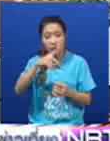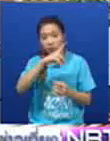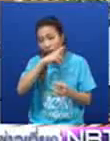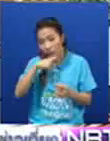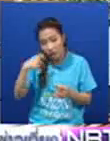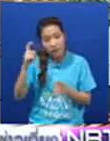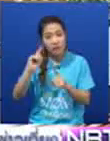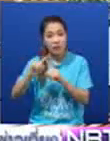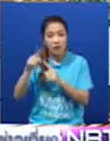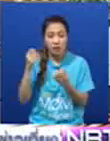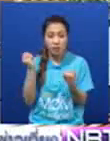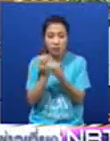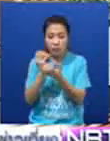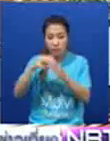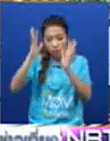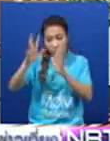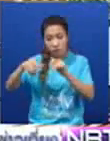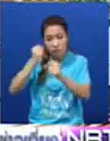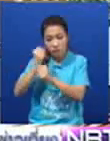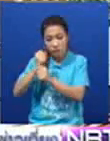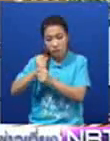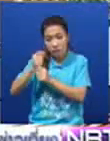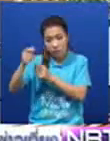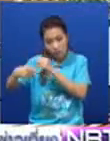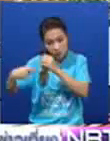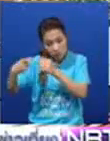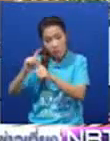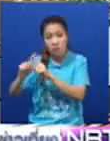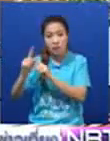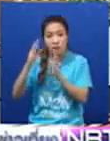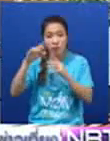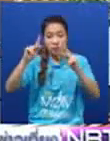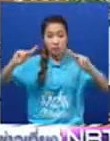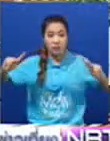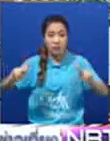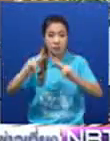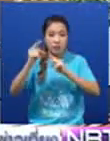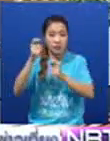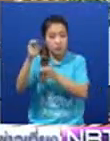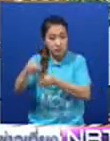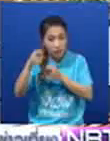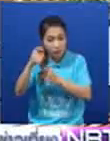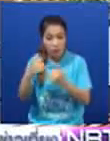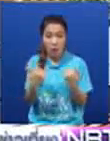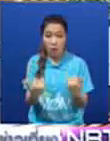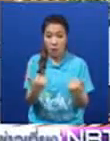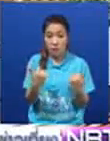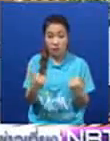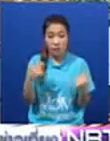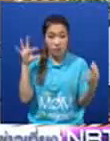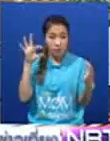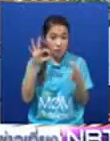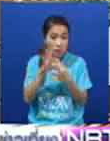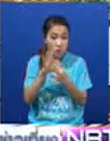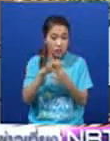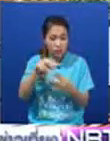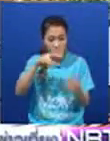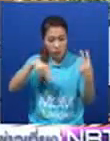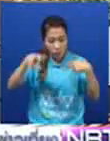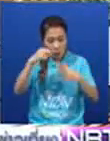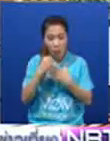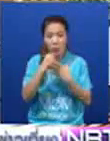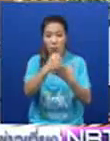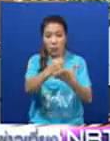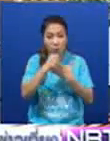ที่กระทบต่อเกษตรกรซึ่งรัฐมนตรีช่วยว่าการกระทรวงเกษตรและสหกรณ์ระบุว่าระหว่างนี้อยู่ในช่วงของการให้การช่ว